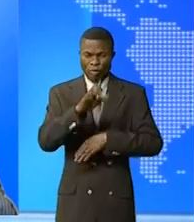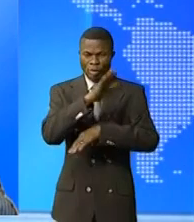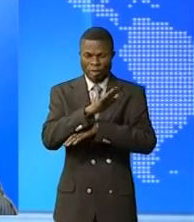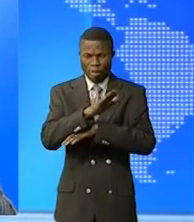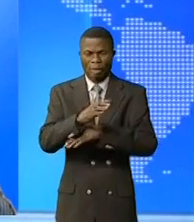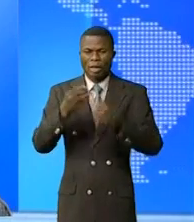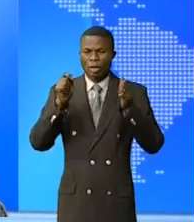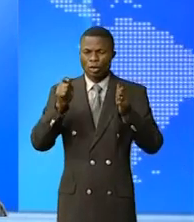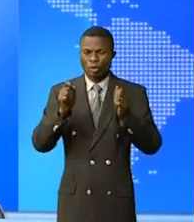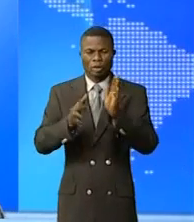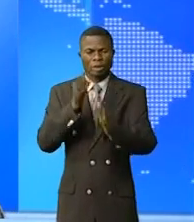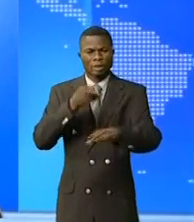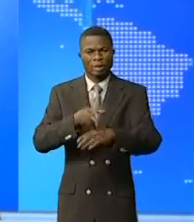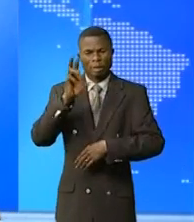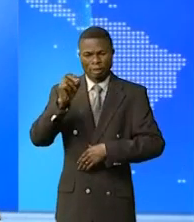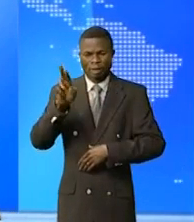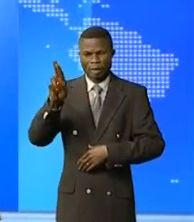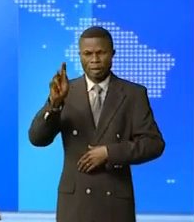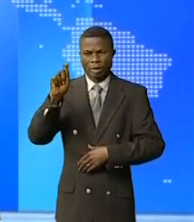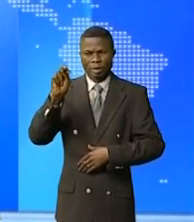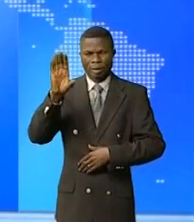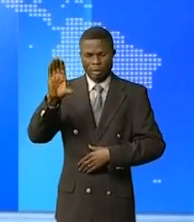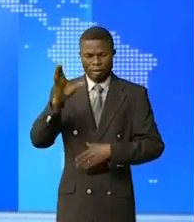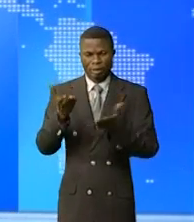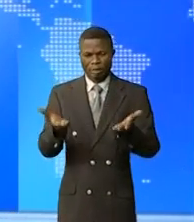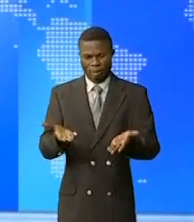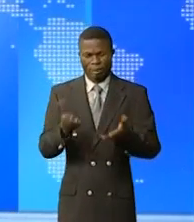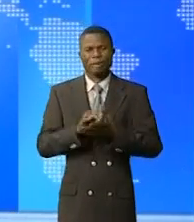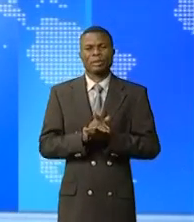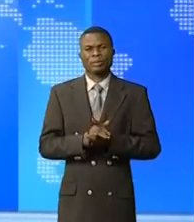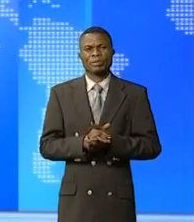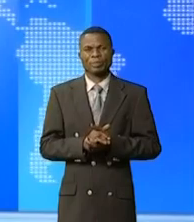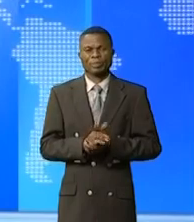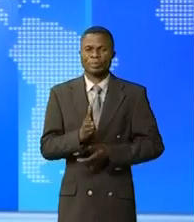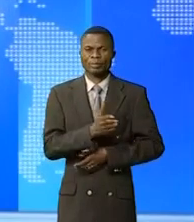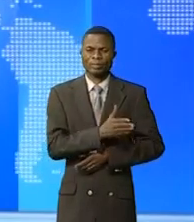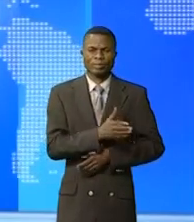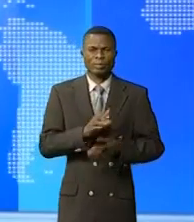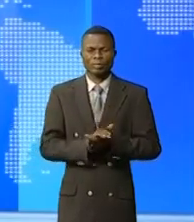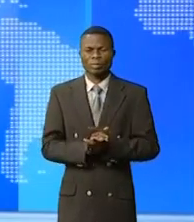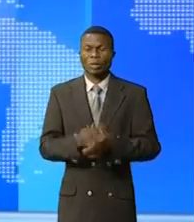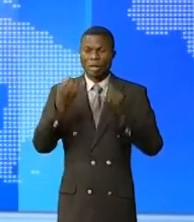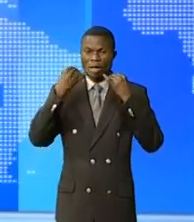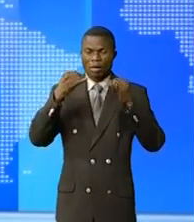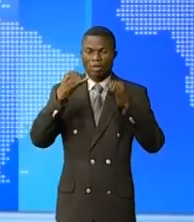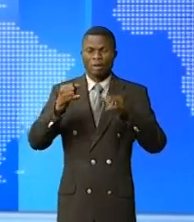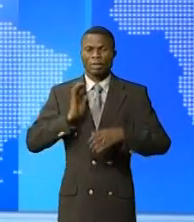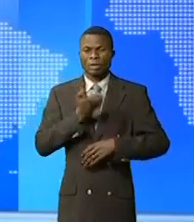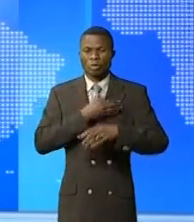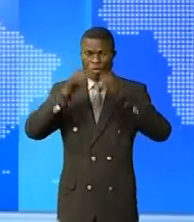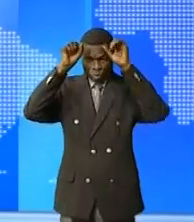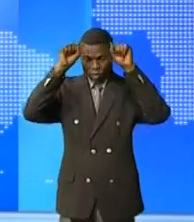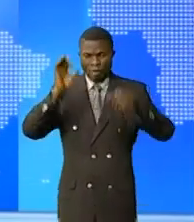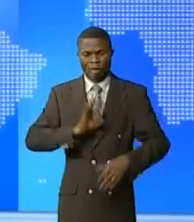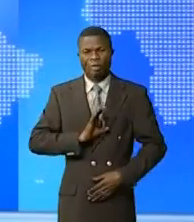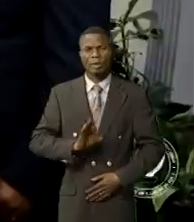nouvelle édition de 13h30 sur la radio-télévision nationale congolaise. En nouvelle, le chef de l'État